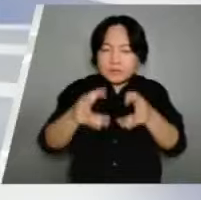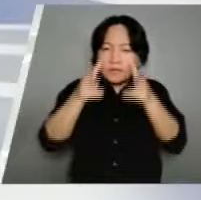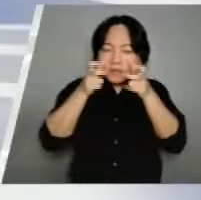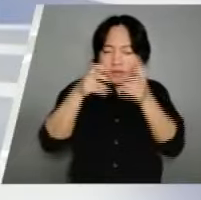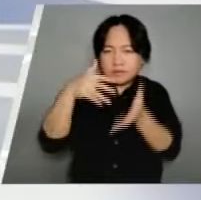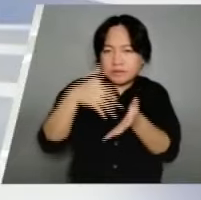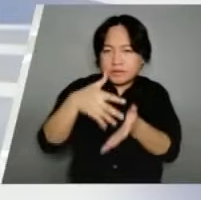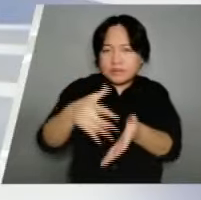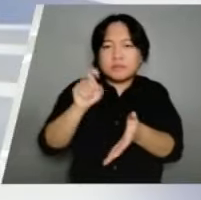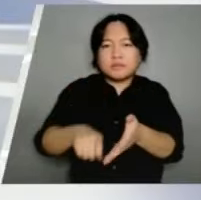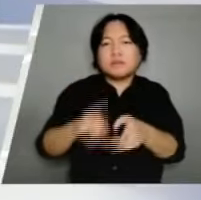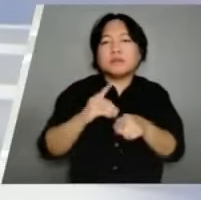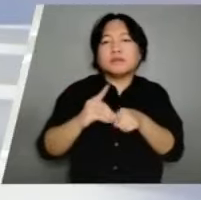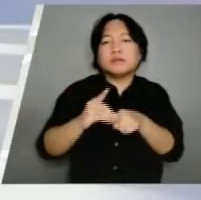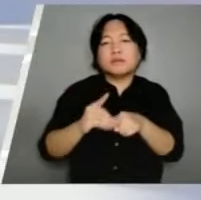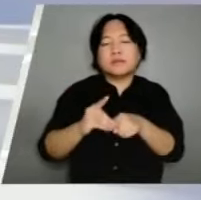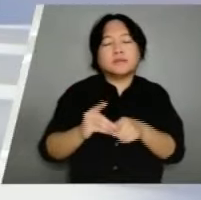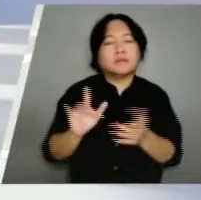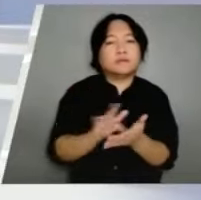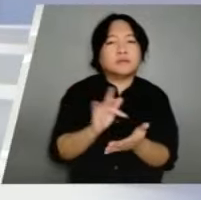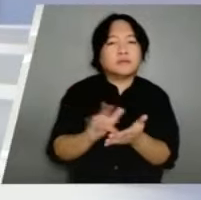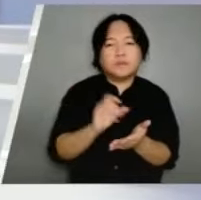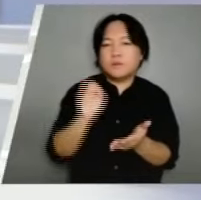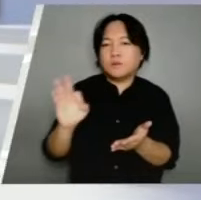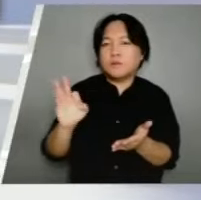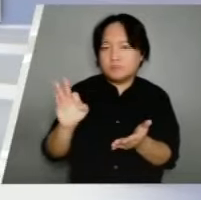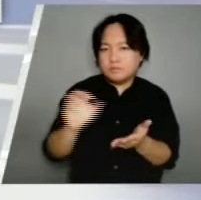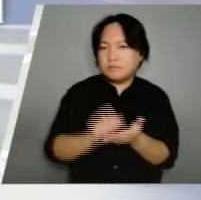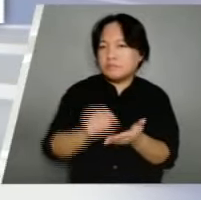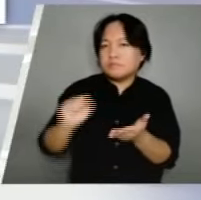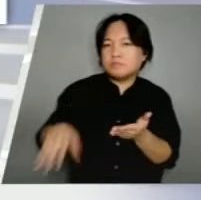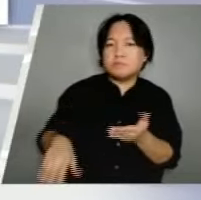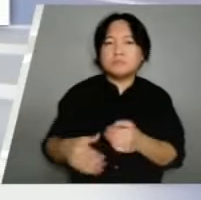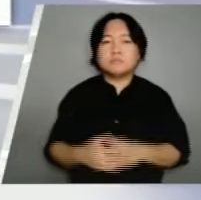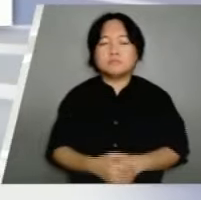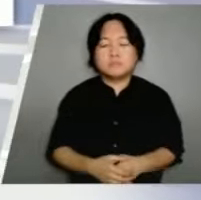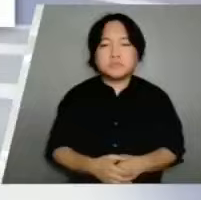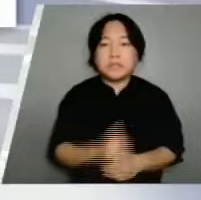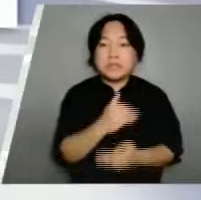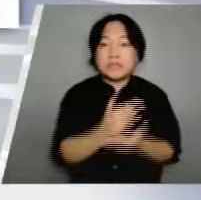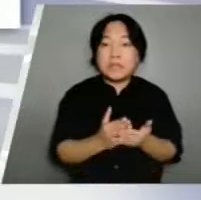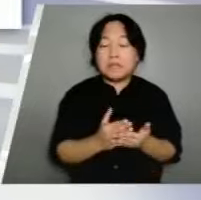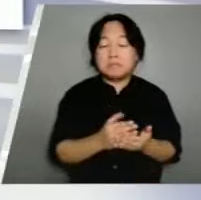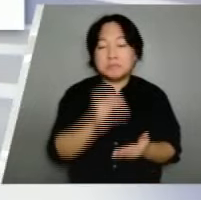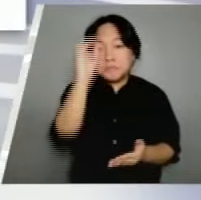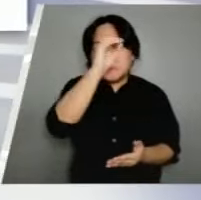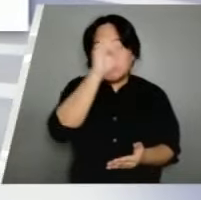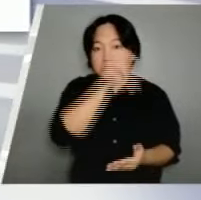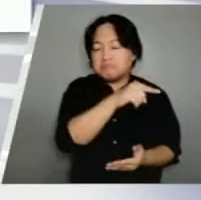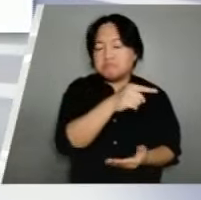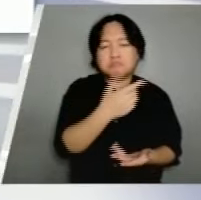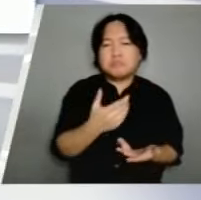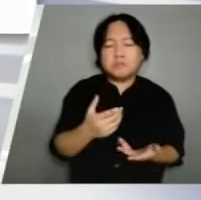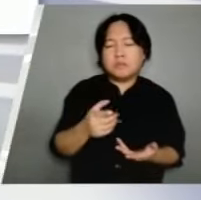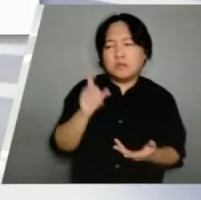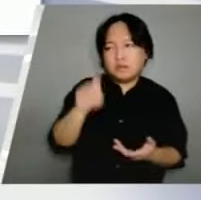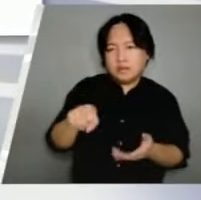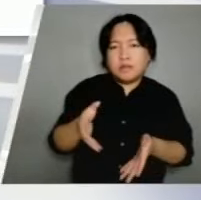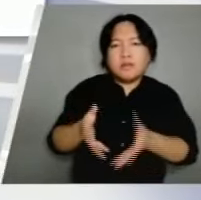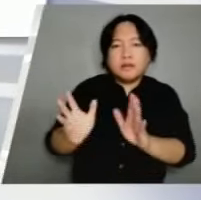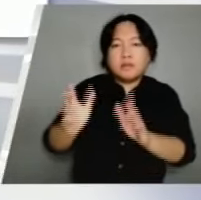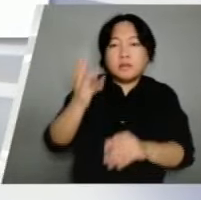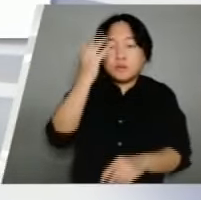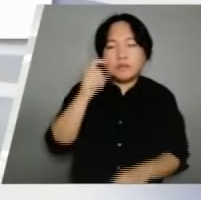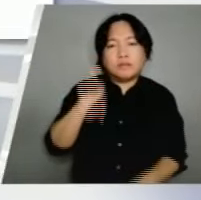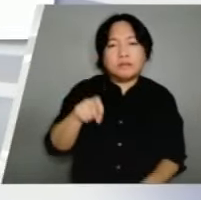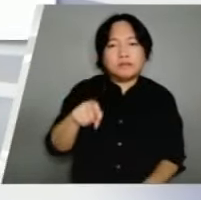disiplina ang mga estudyante. Ang isa tutol daw sa pagbabawal ng smartphone dahil kailangan ng pantawag sa pamilya